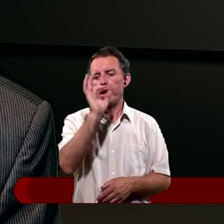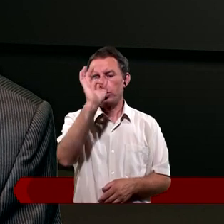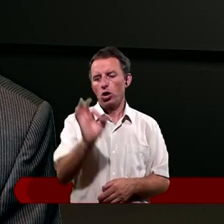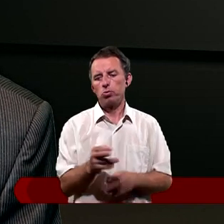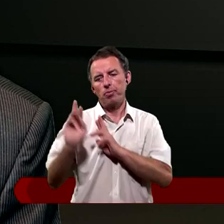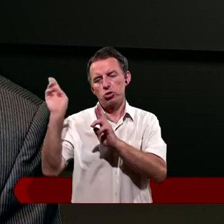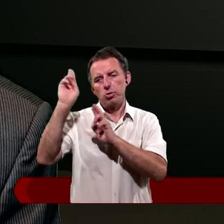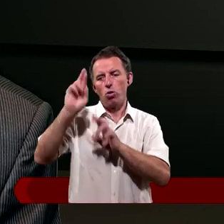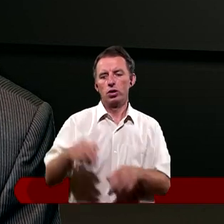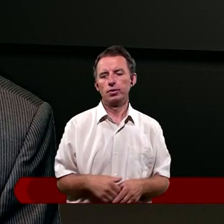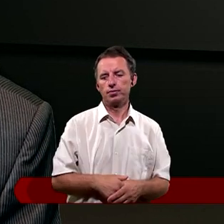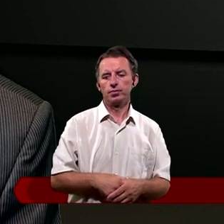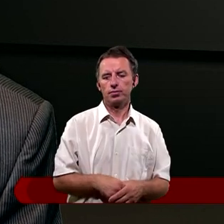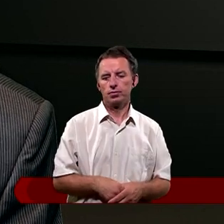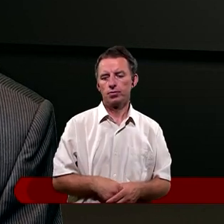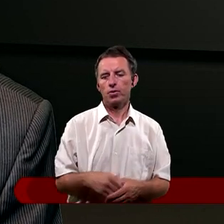bardzo dobrze brzmiało.